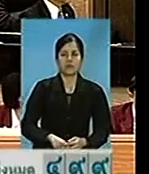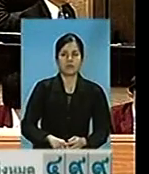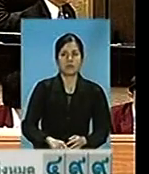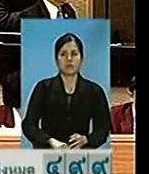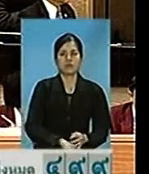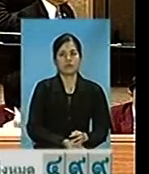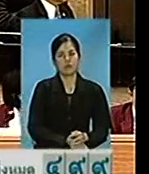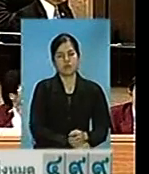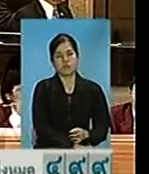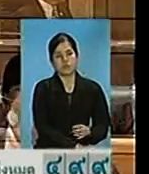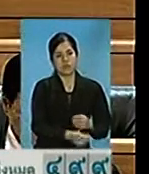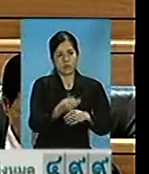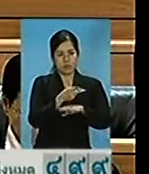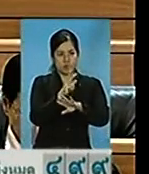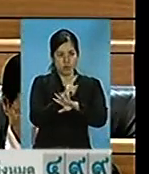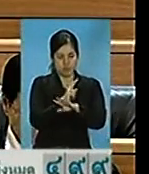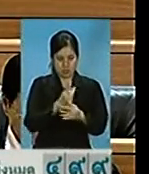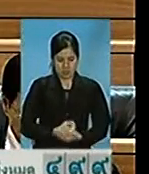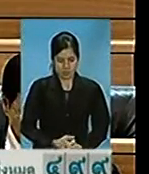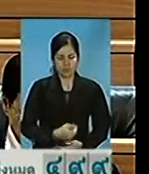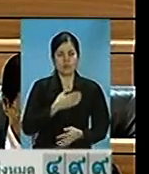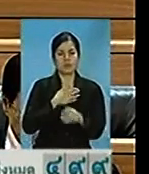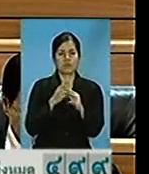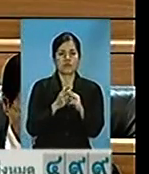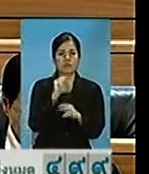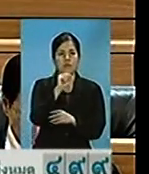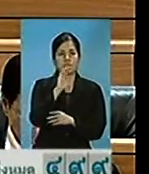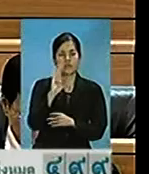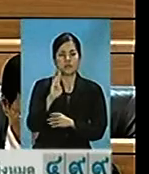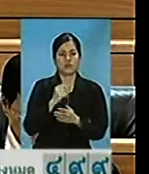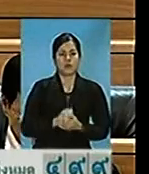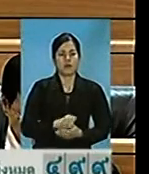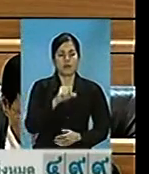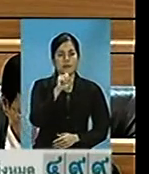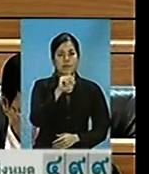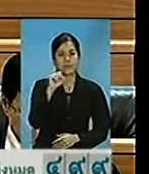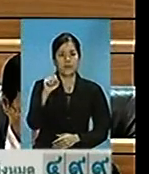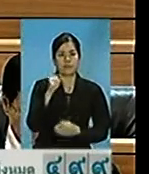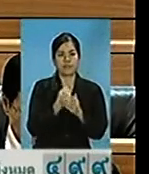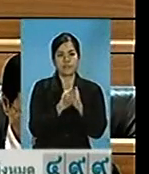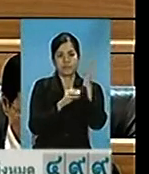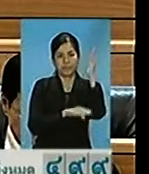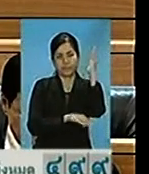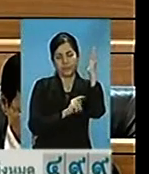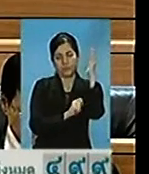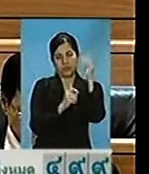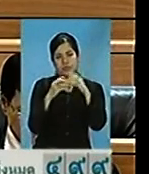ท่านประธานที่เคารพครับกับผมนายสมบูรณ์อุทัยเวียนกุลสมาชิกสภาผู้แทนราษฎรจังหวัดตรังพรรคประช